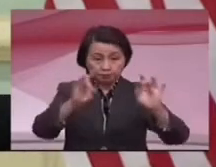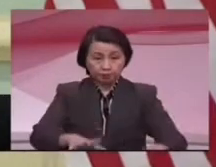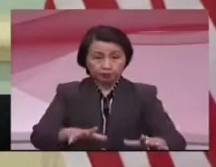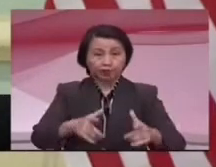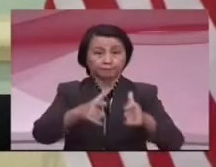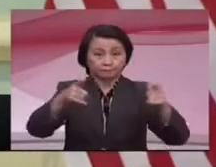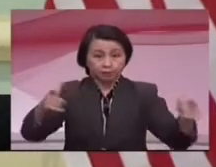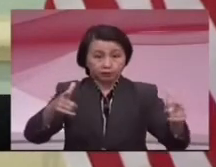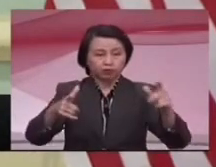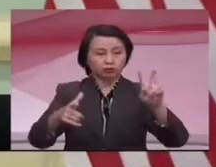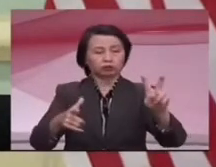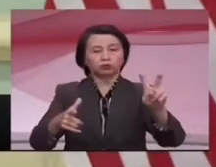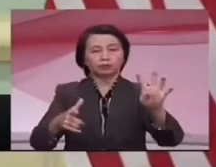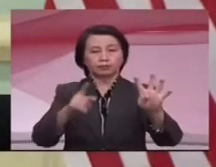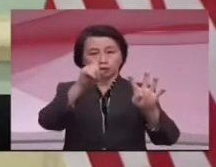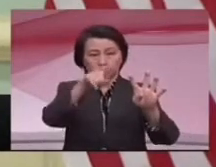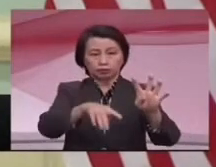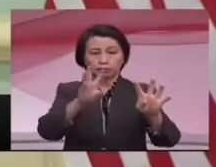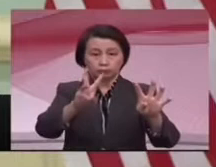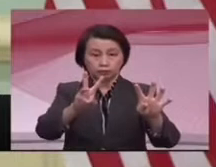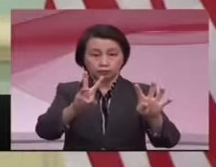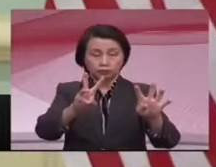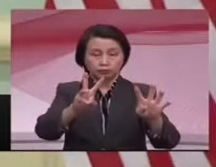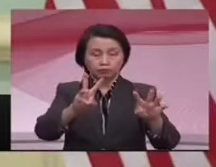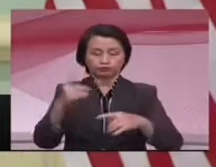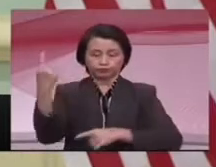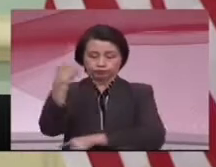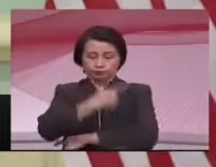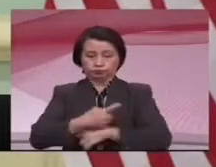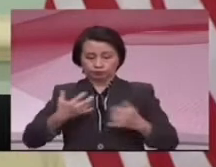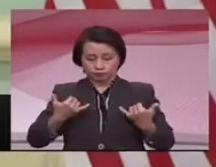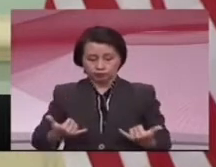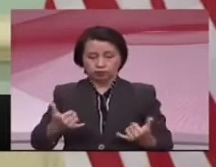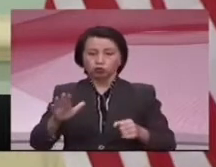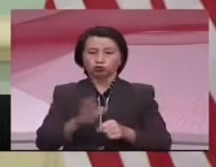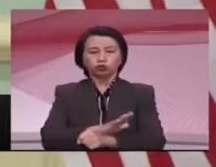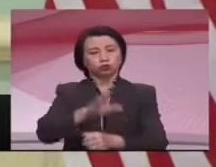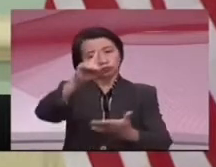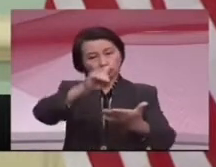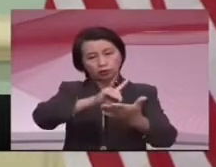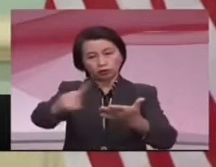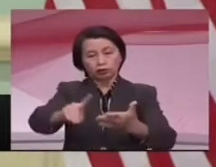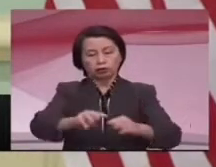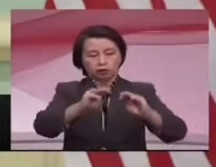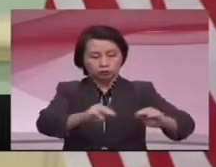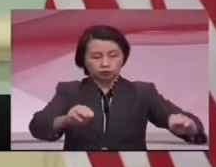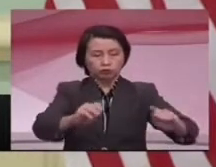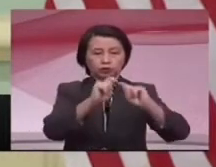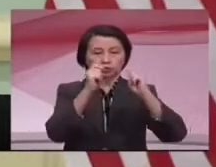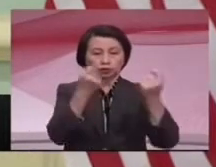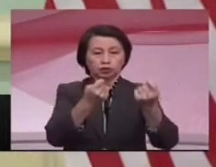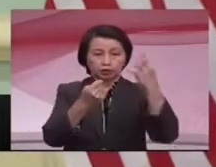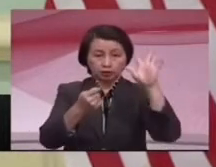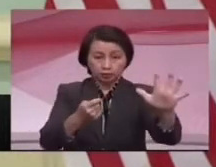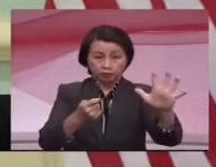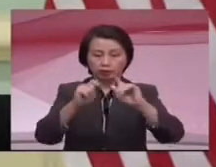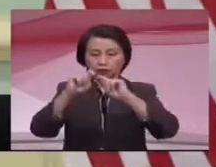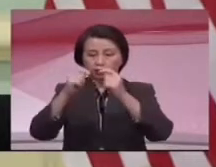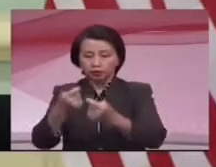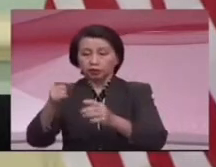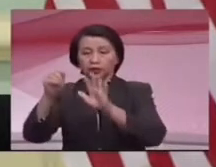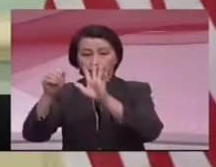awam pada 24 Jun yang lalu hari ini genap seminggu murid kegiatan 5 dan 6